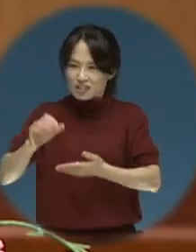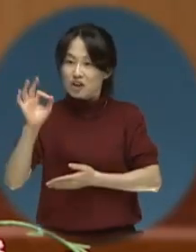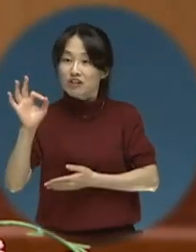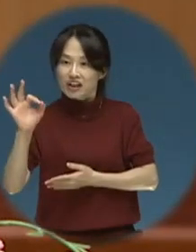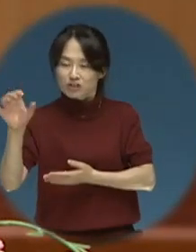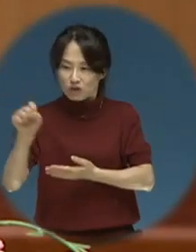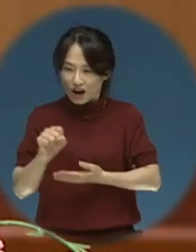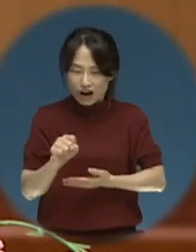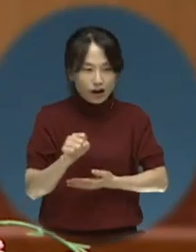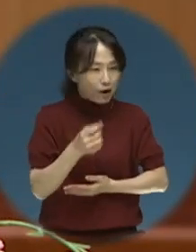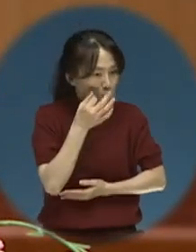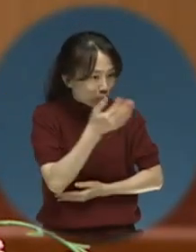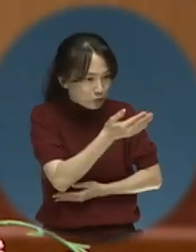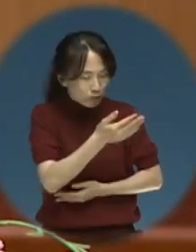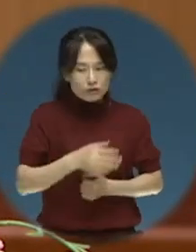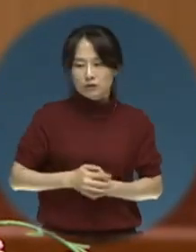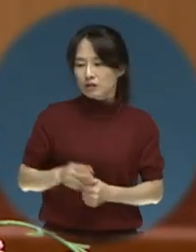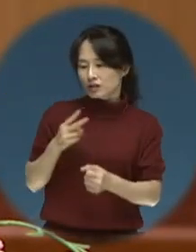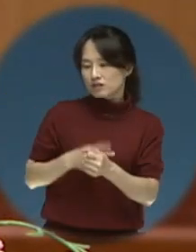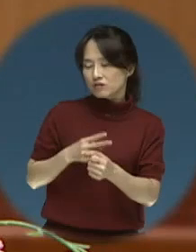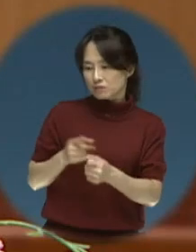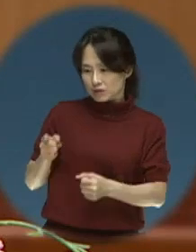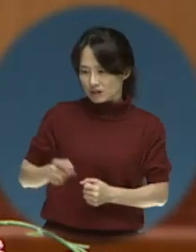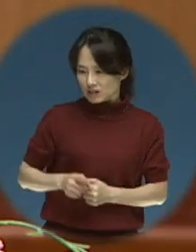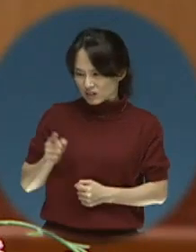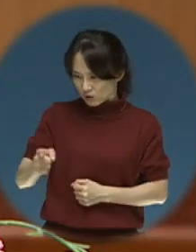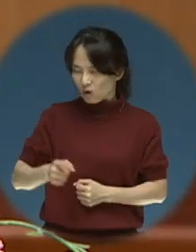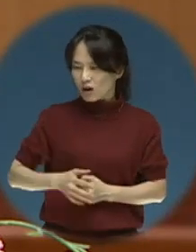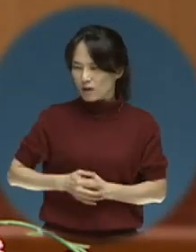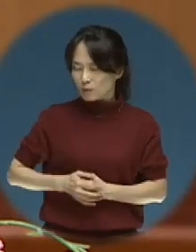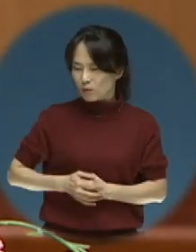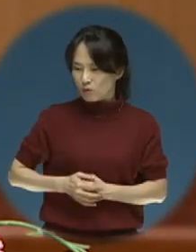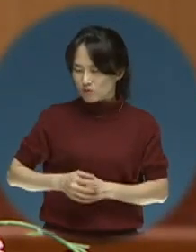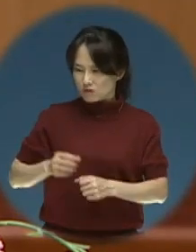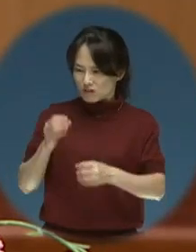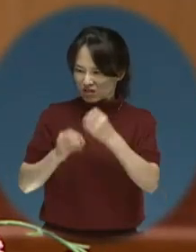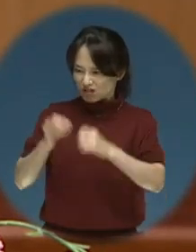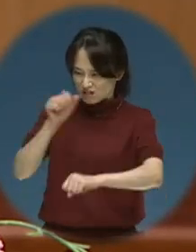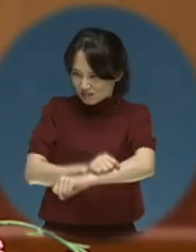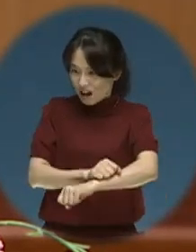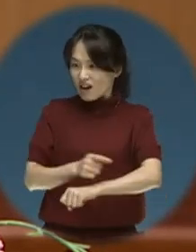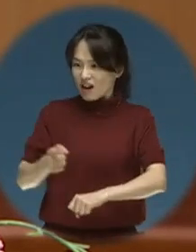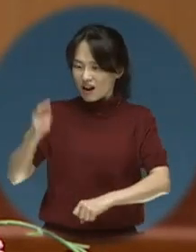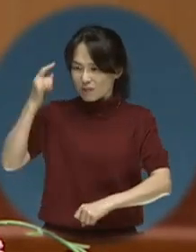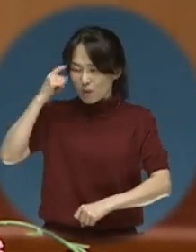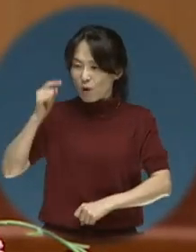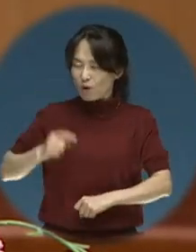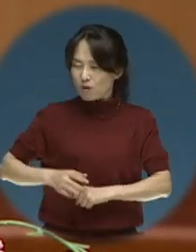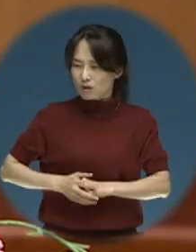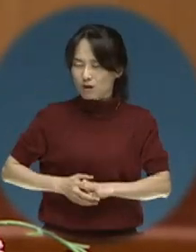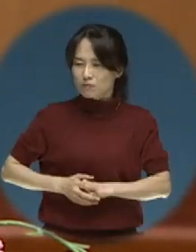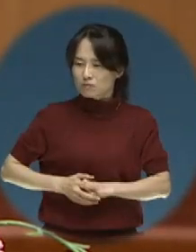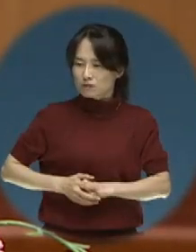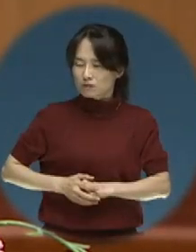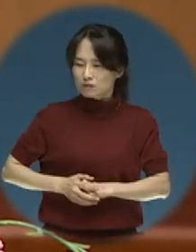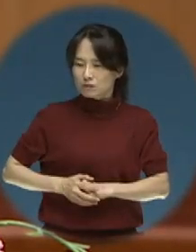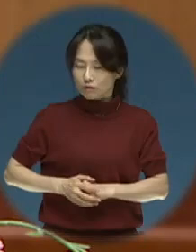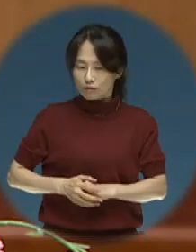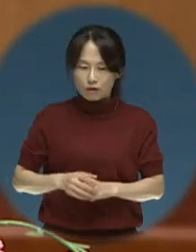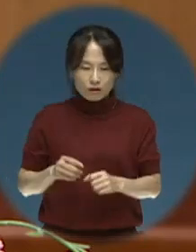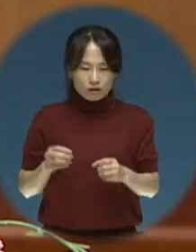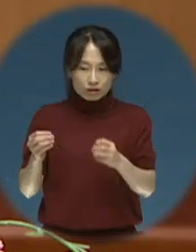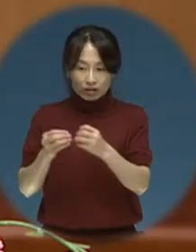네가 천재냐 이러면서 막 면박을 굉장히 잔인하게 주셨어요. 그러면서 저 보는 앞에서 막